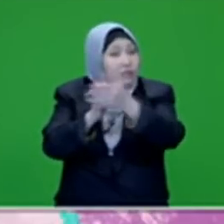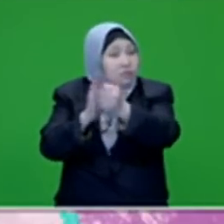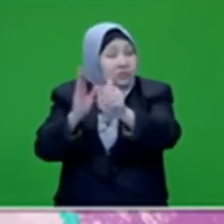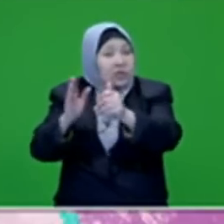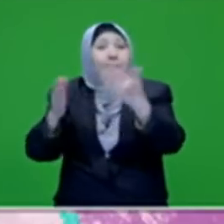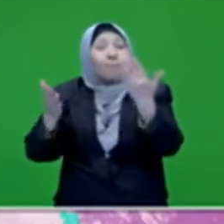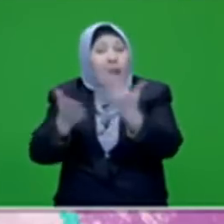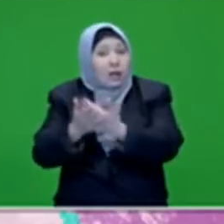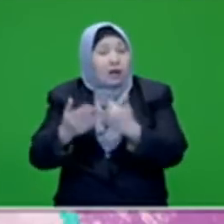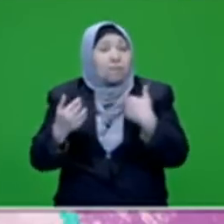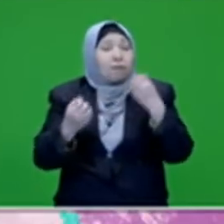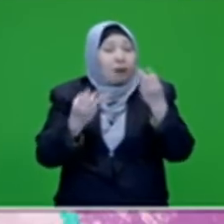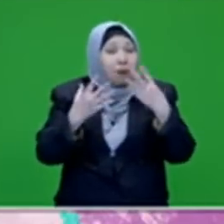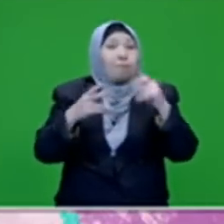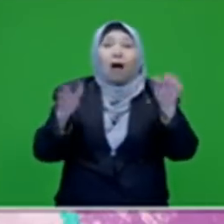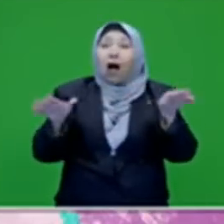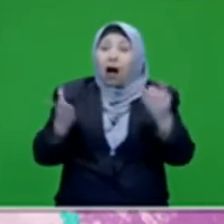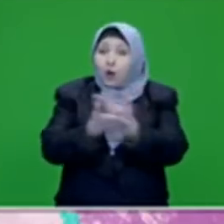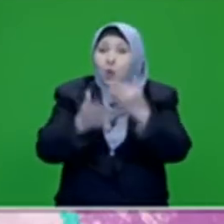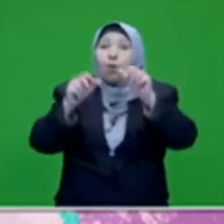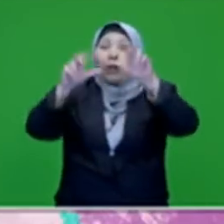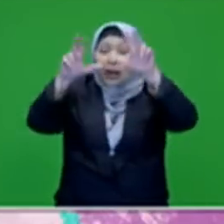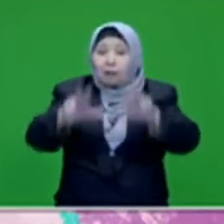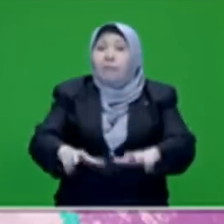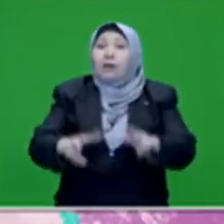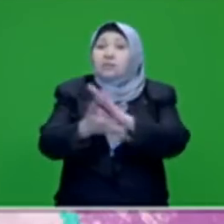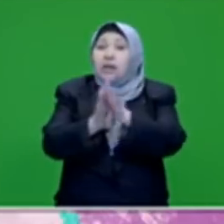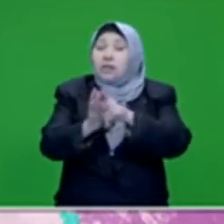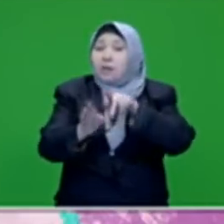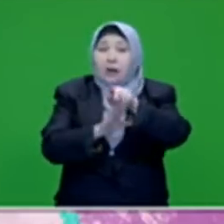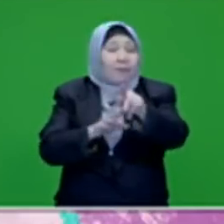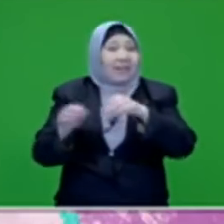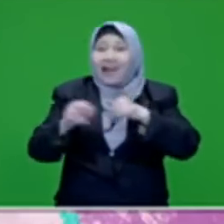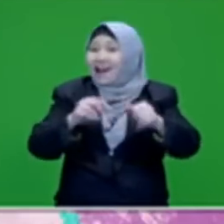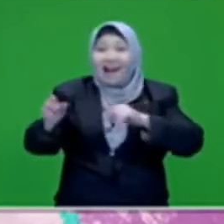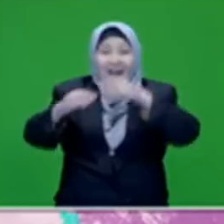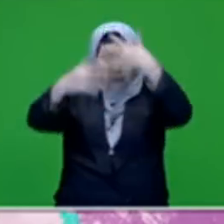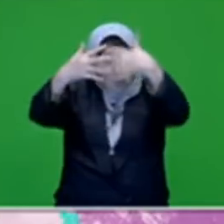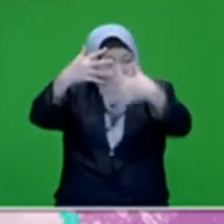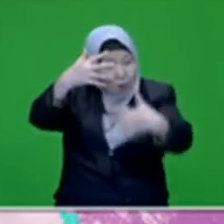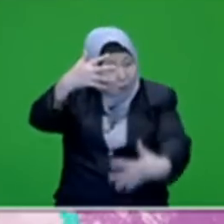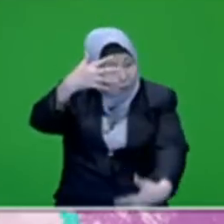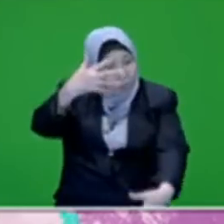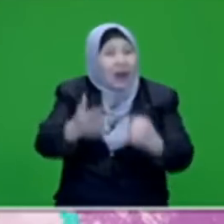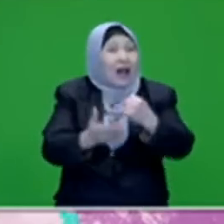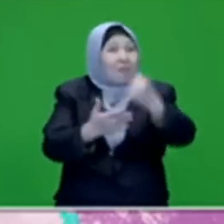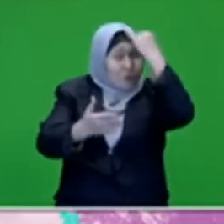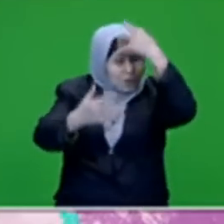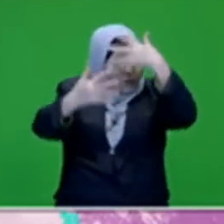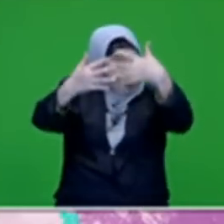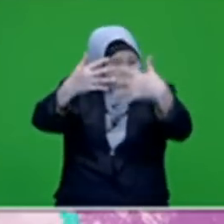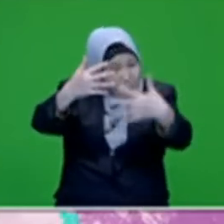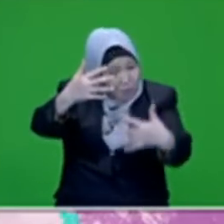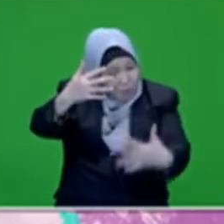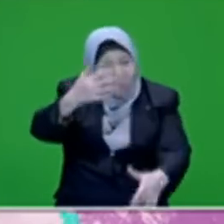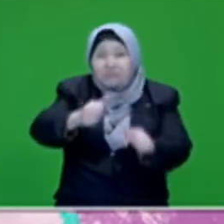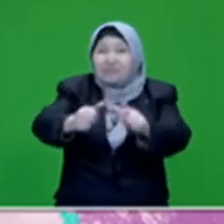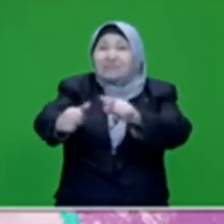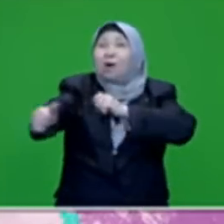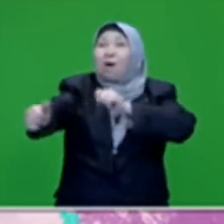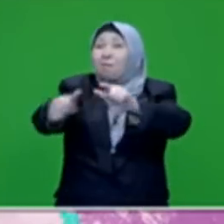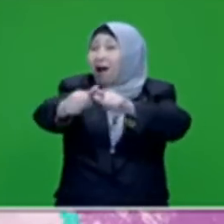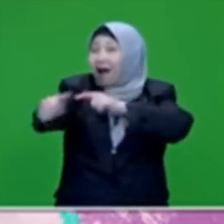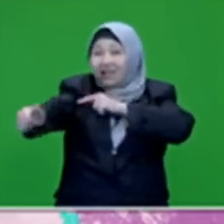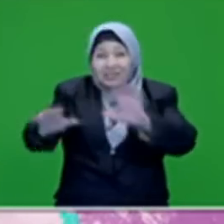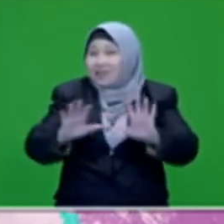baru you boleh diiktiraf seorang doktor pakar. It's a long way to go. Ilmu begitu sifat dia. Hari ini